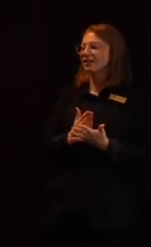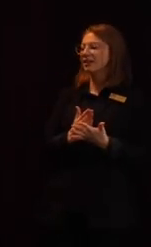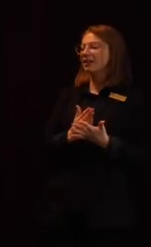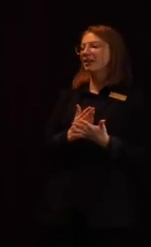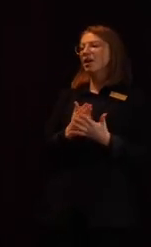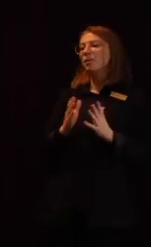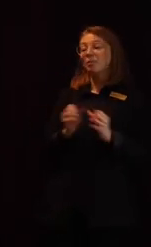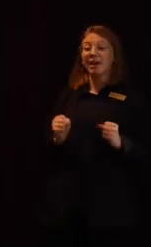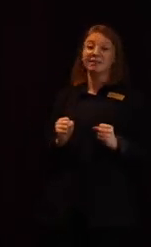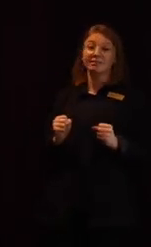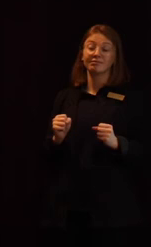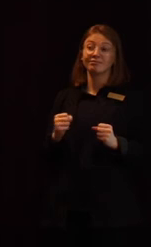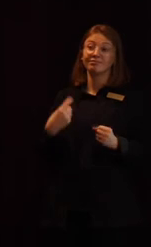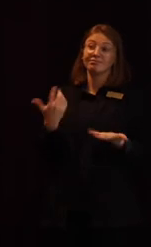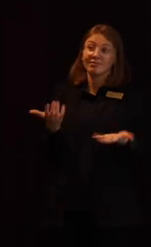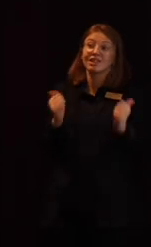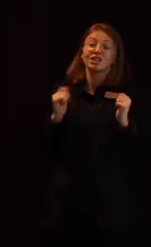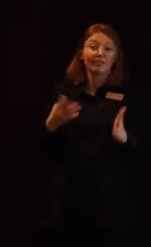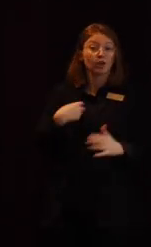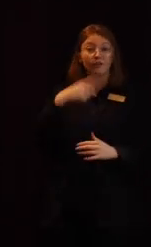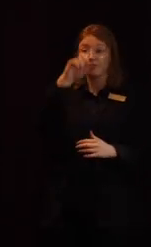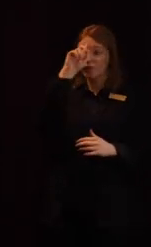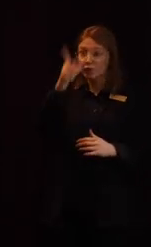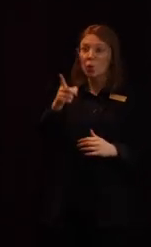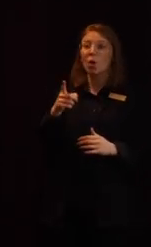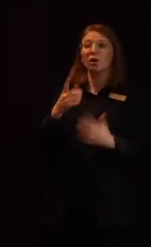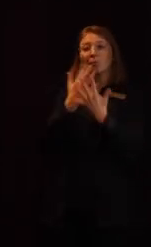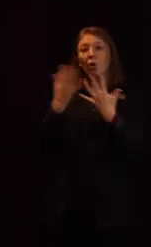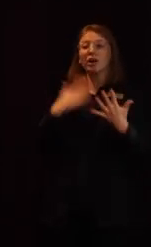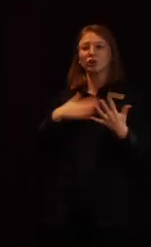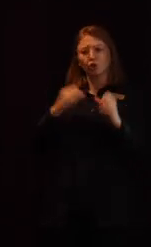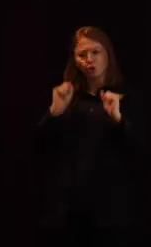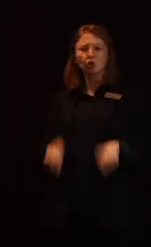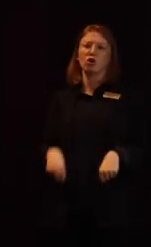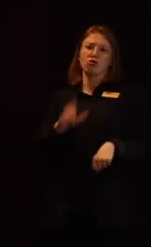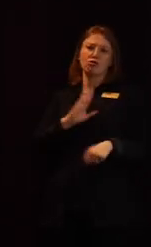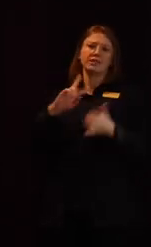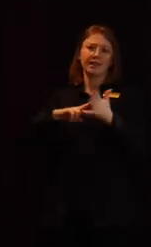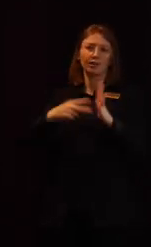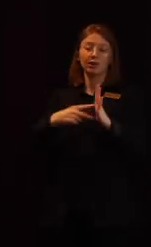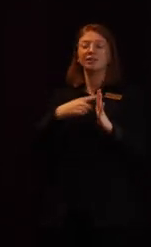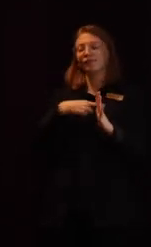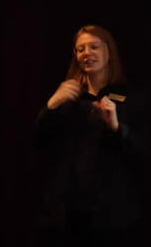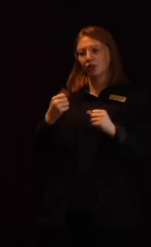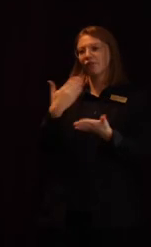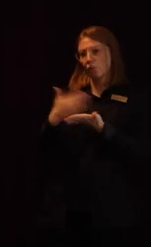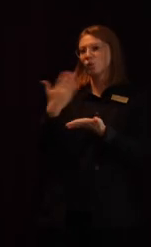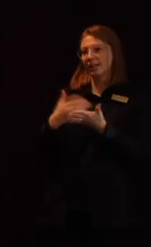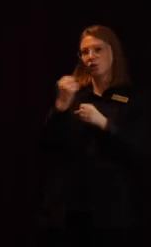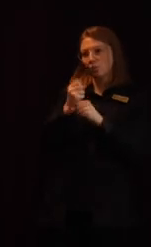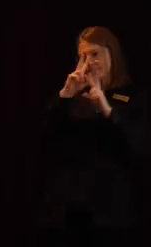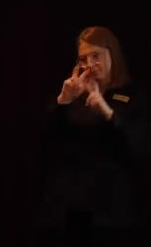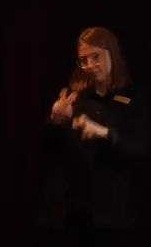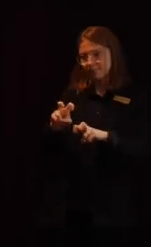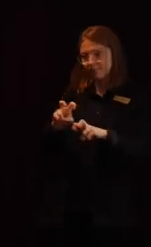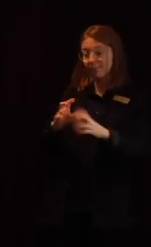bara på den här scenen idag, så är det klart att jag förstår att man tycker att vi ska ha en strategi. Så att vi kikar vidare på det, men det är egentligen faktiskt